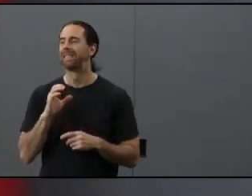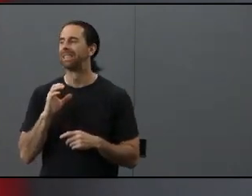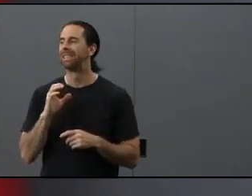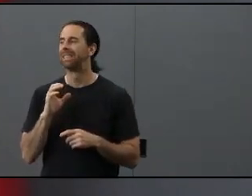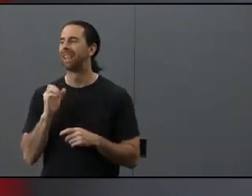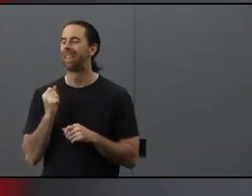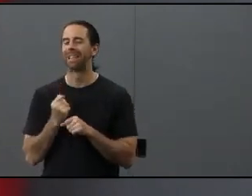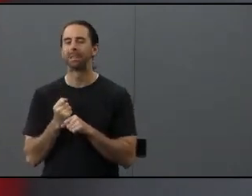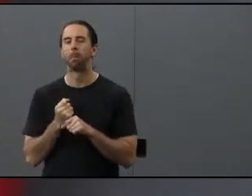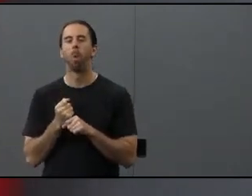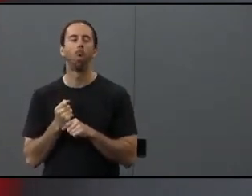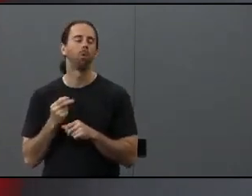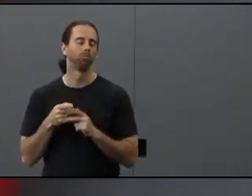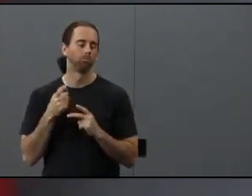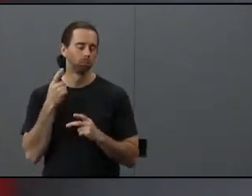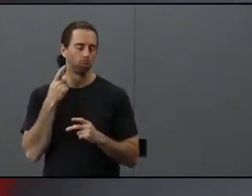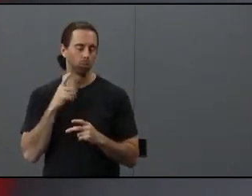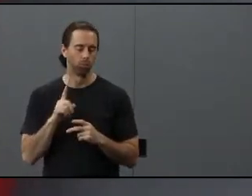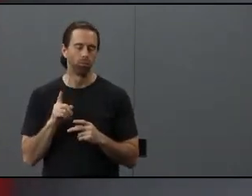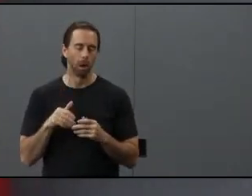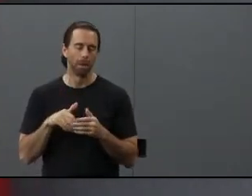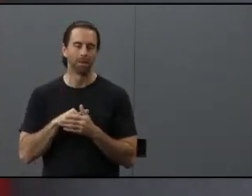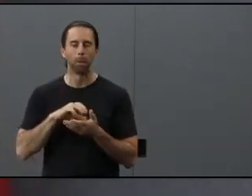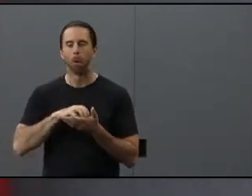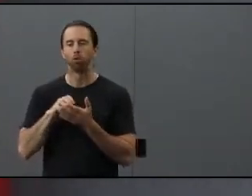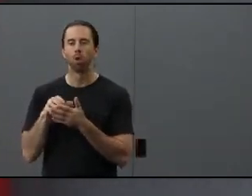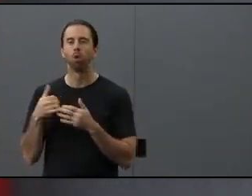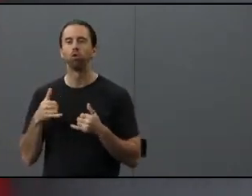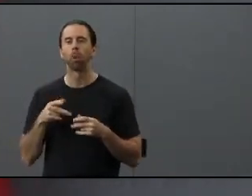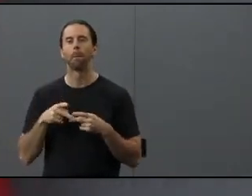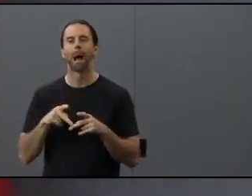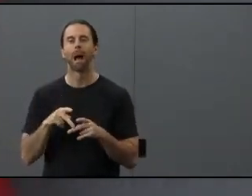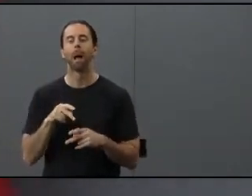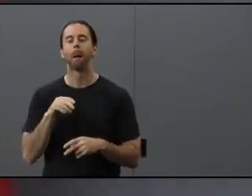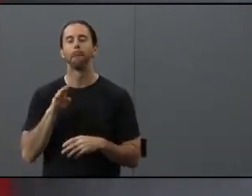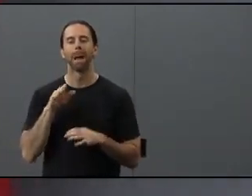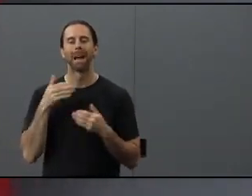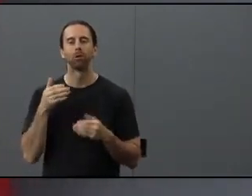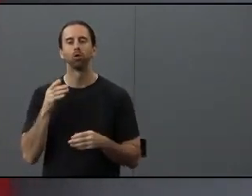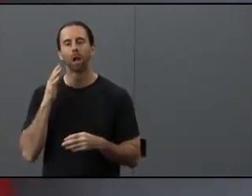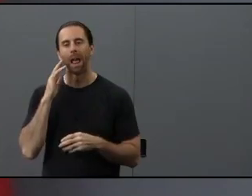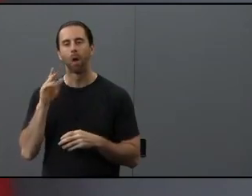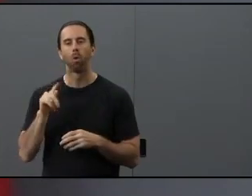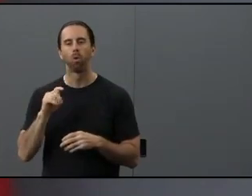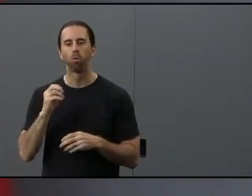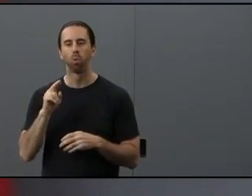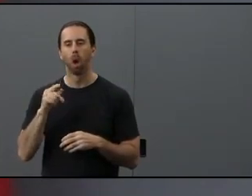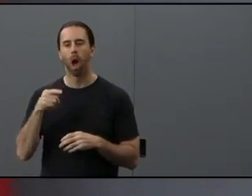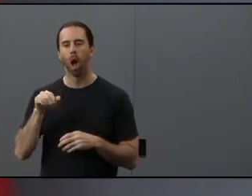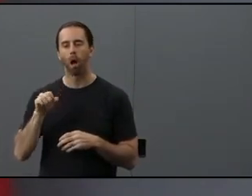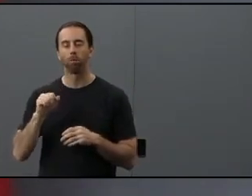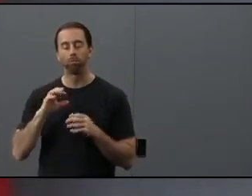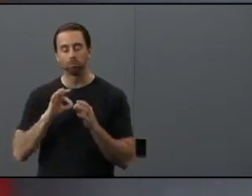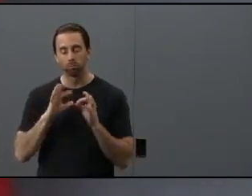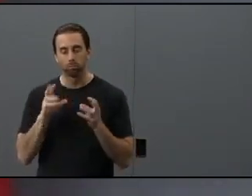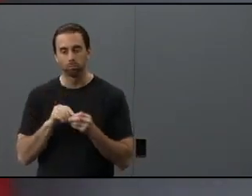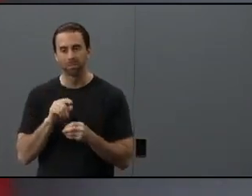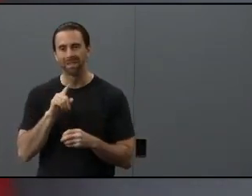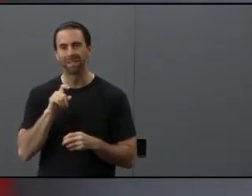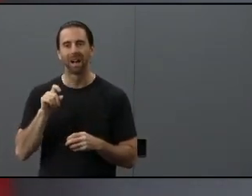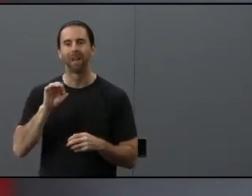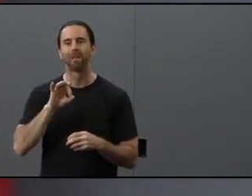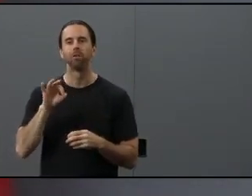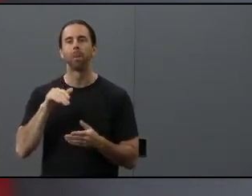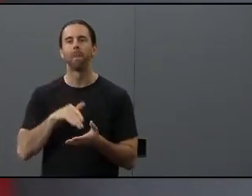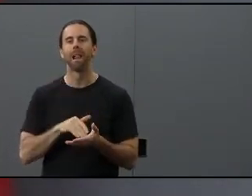incorporé pour le remplacement des modules de jeu du parc marie-oleil touga pour un montant total de